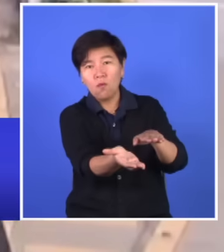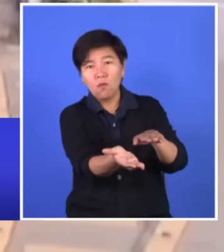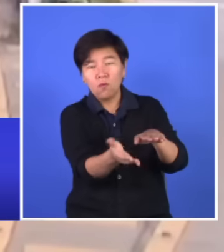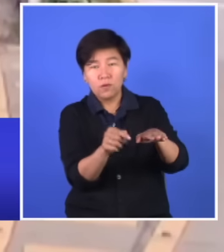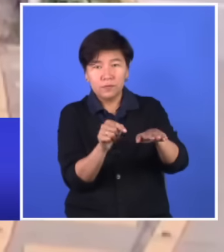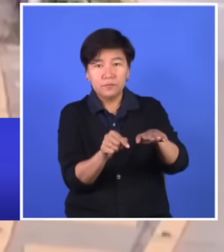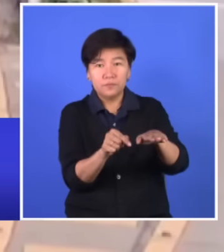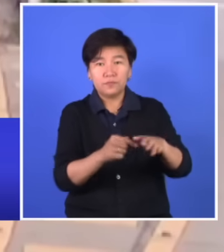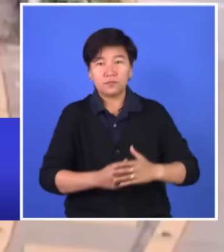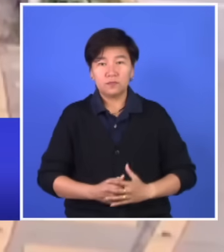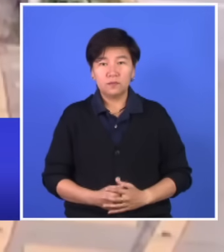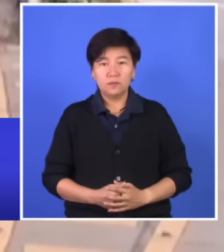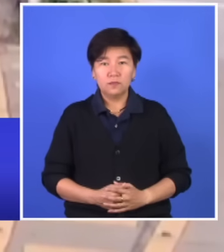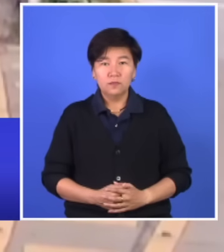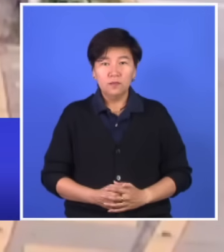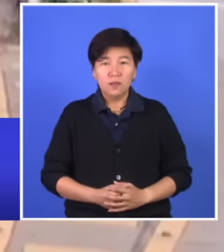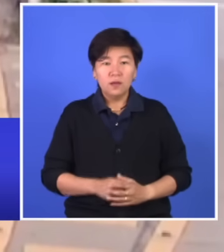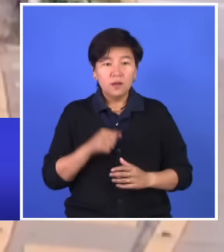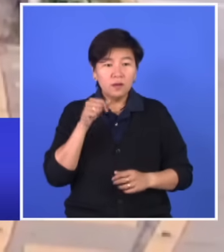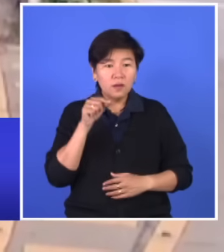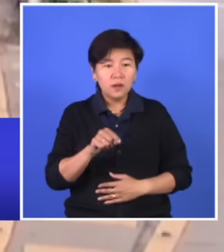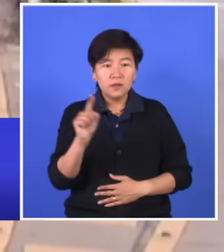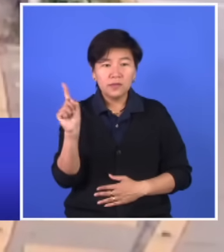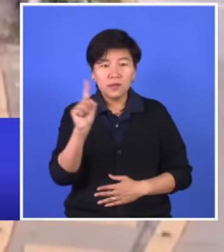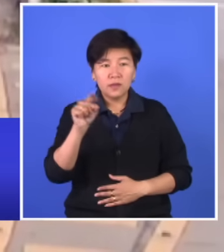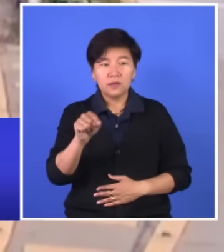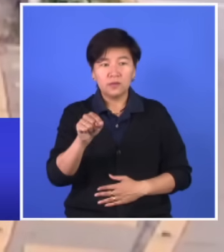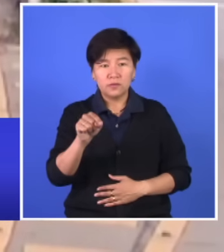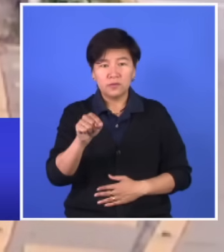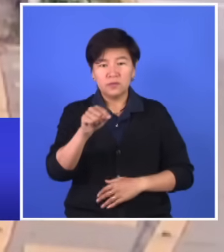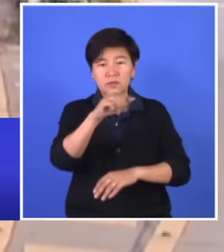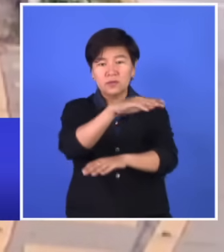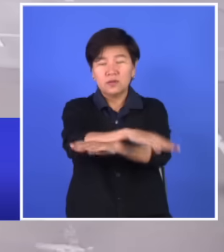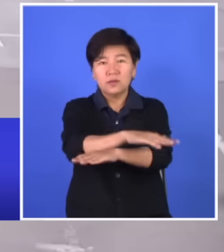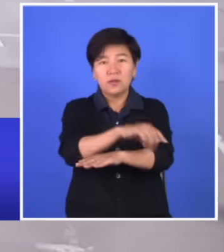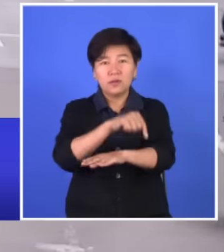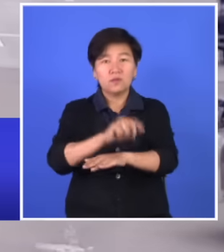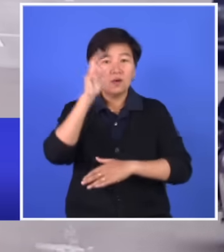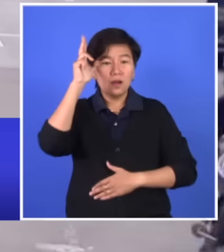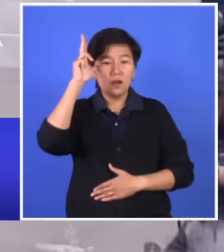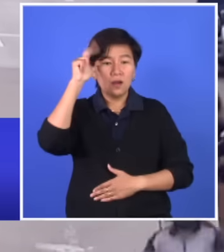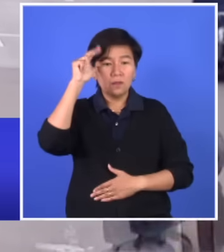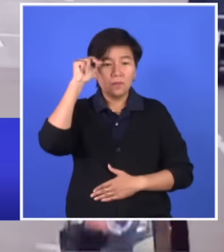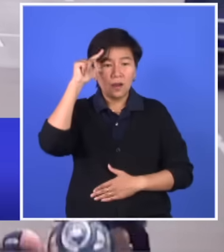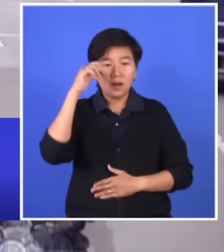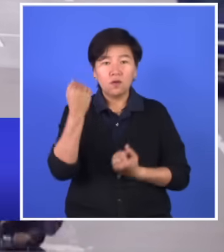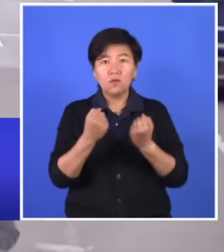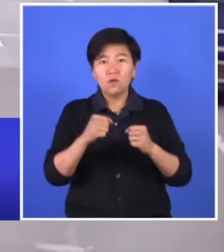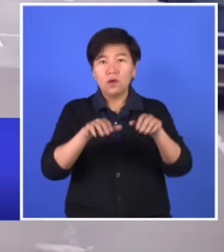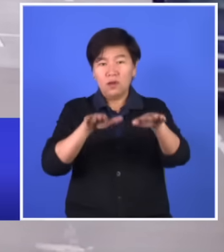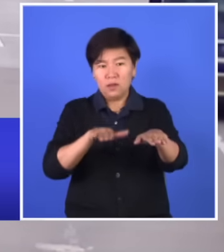อย่างงั้นนี่นะฮะอยู่ที่บริเวณทางเลี้ยวช่องทางระหว่างรถเก๋งรอรอไฟแดงอยู่ดีๆ